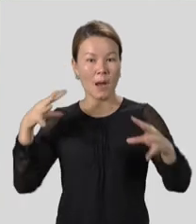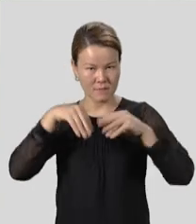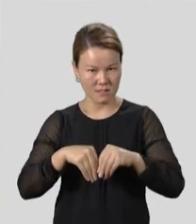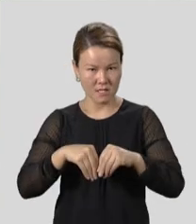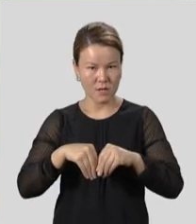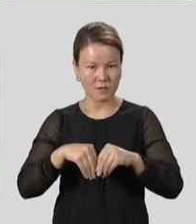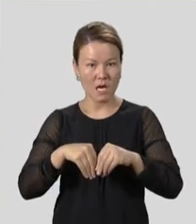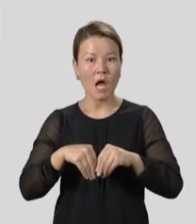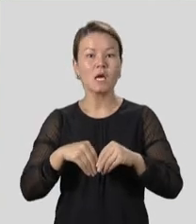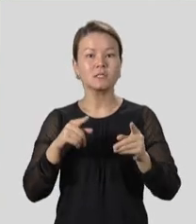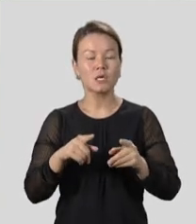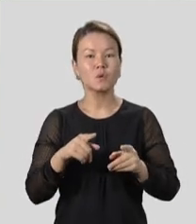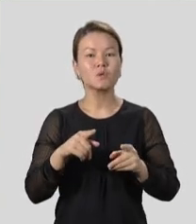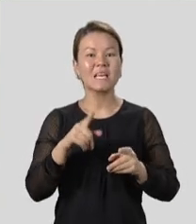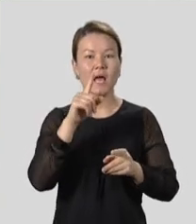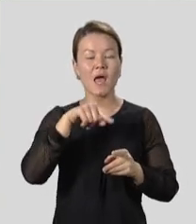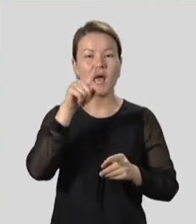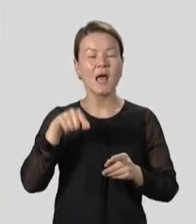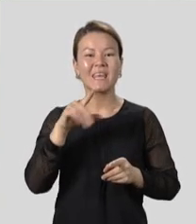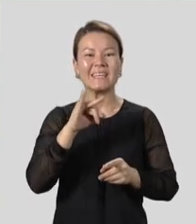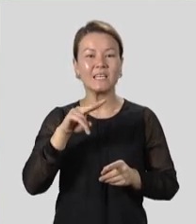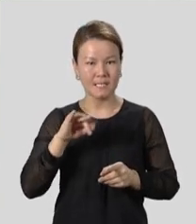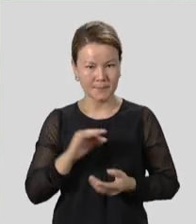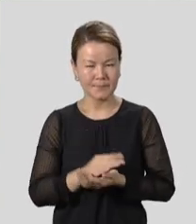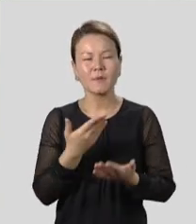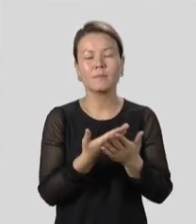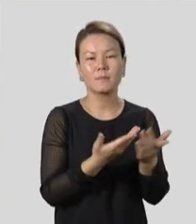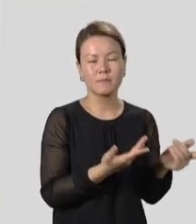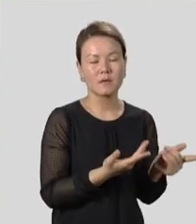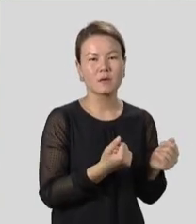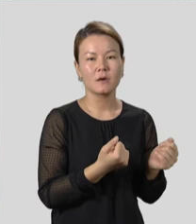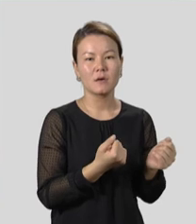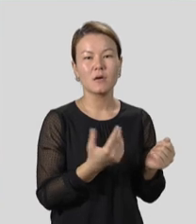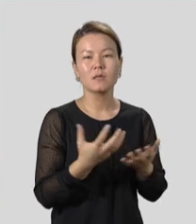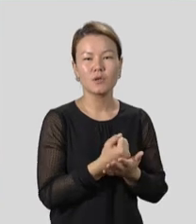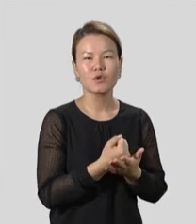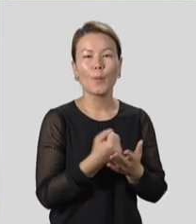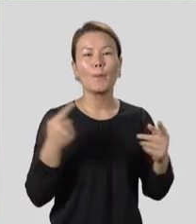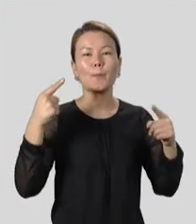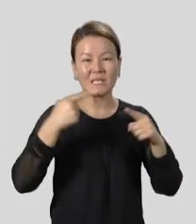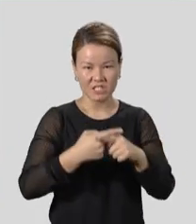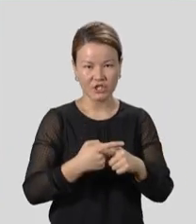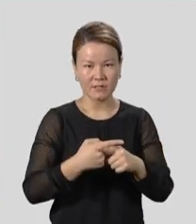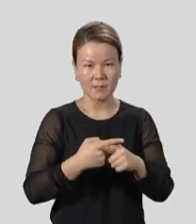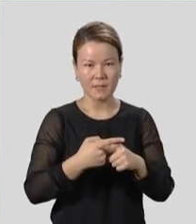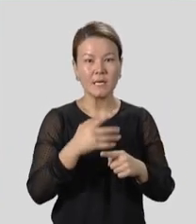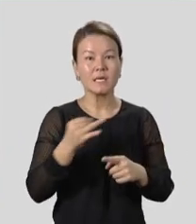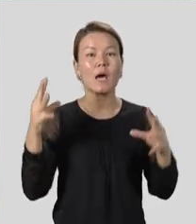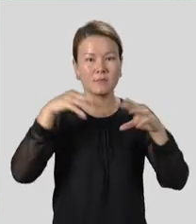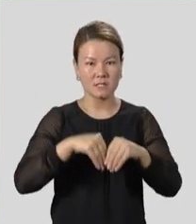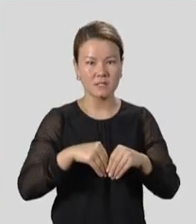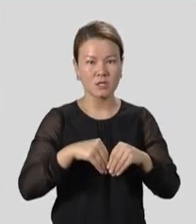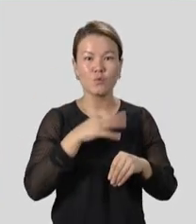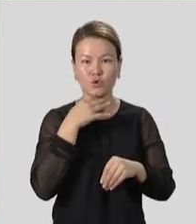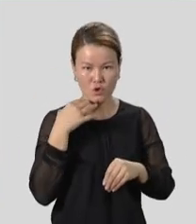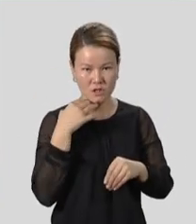объединении союз «или». Например, найдем пересечение и